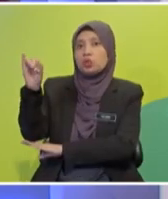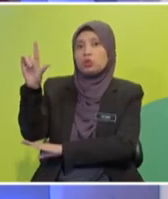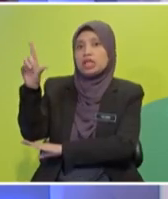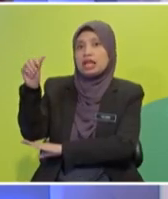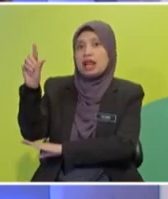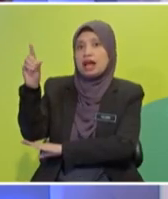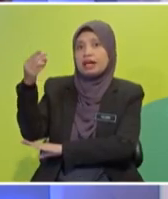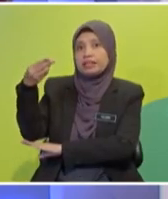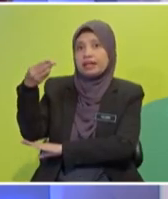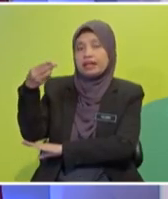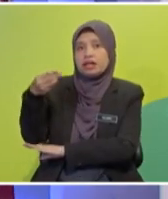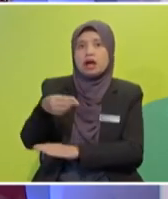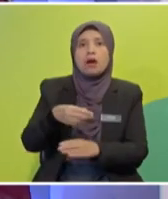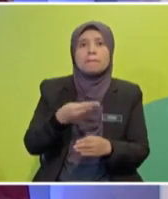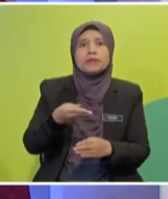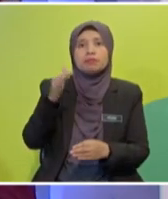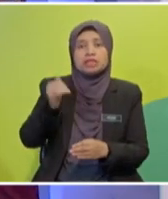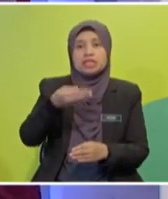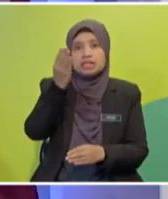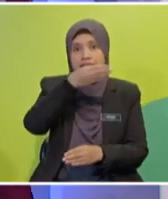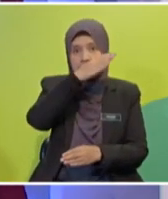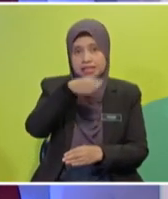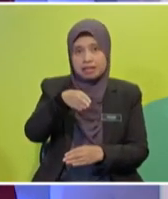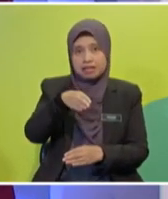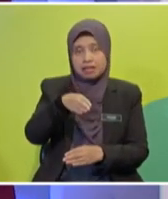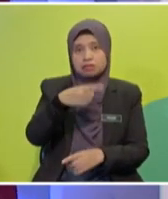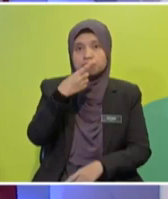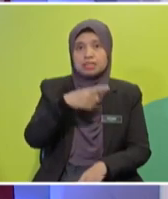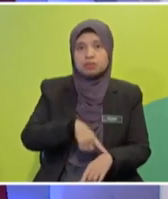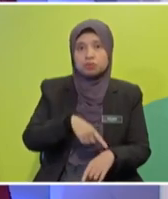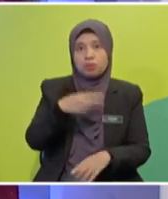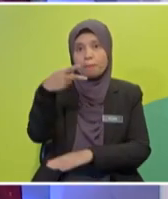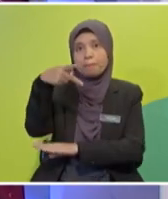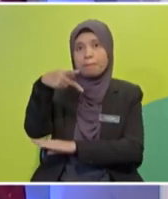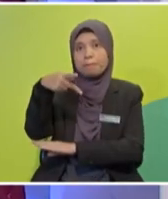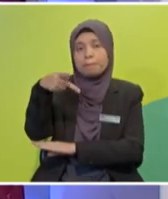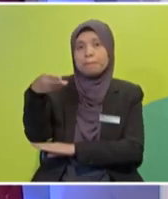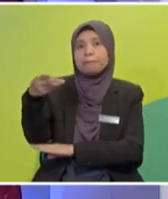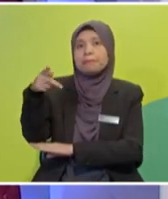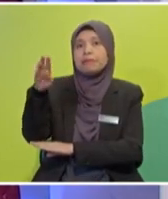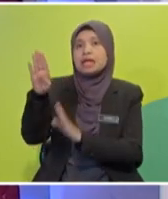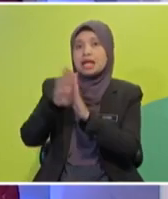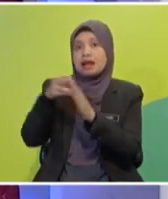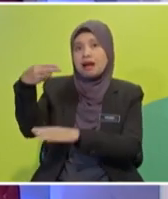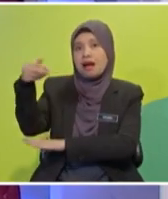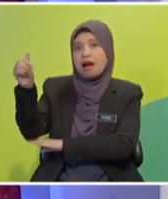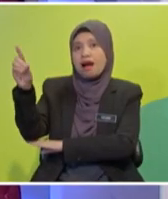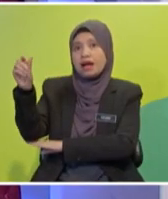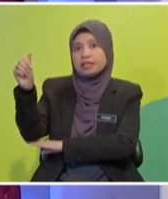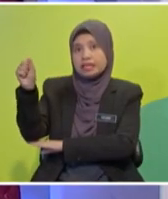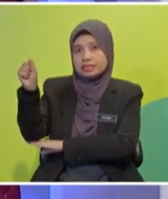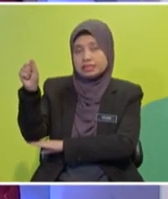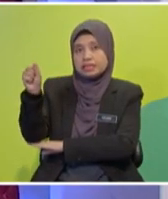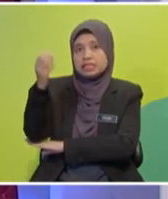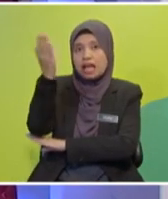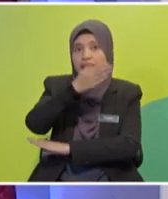perkara-perkara yang dilarang ketika kita berhadas. Okey, berikan perhatian apakah perkara-perkara yang dilarang ketika